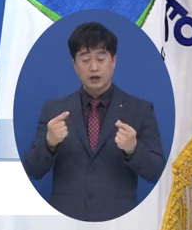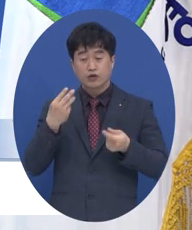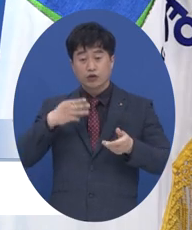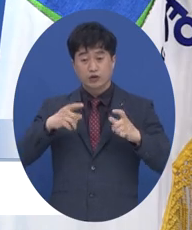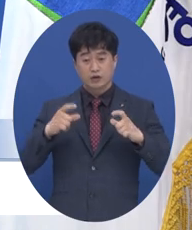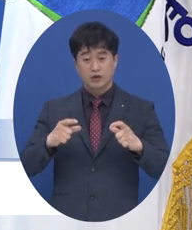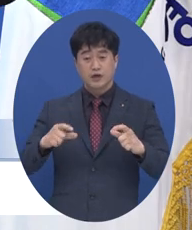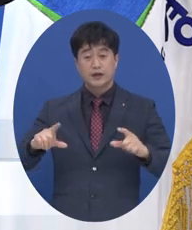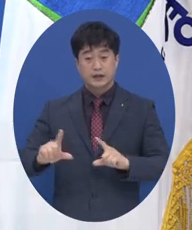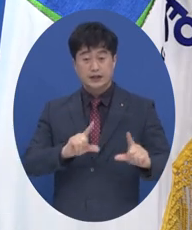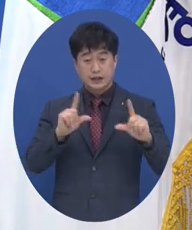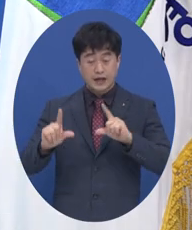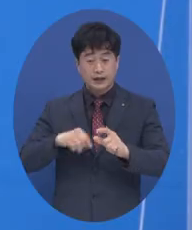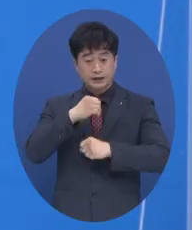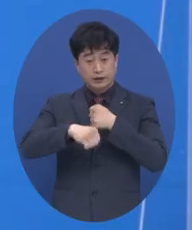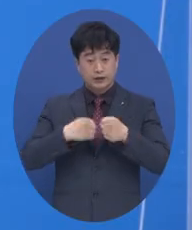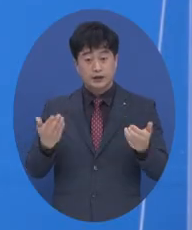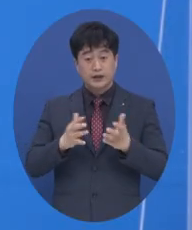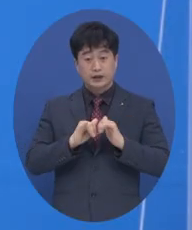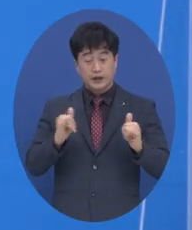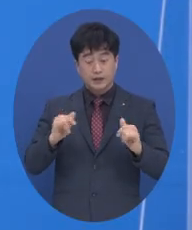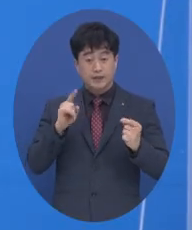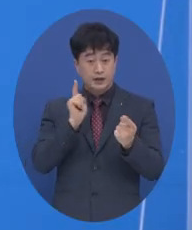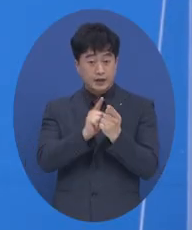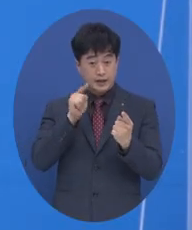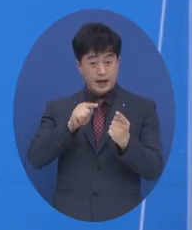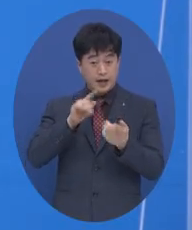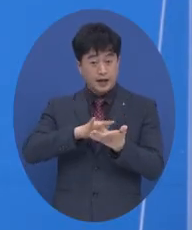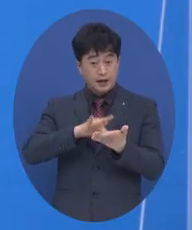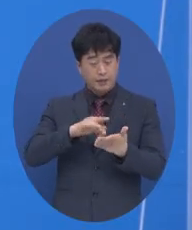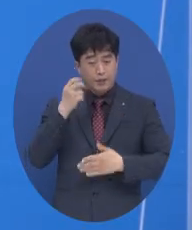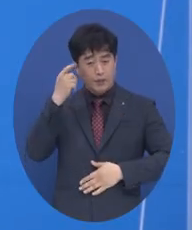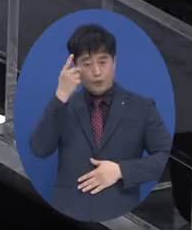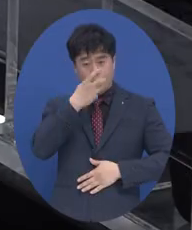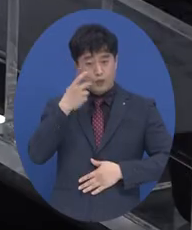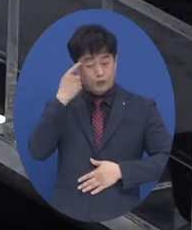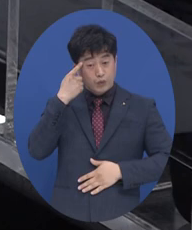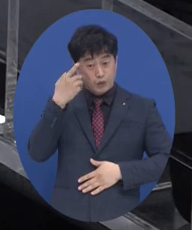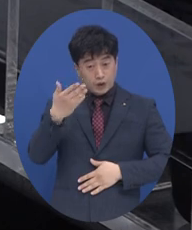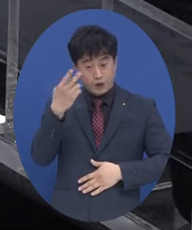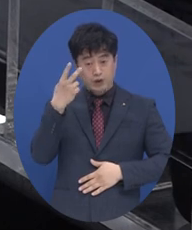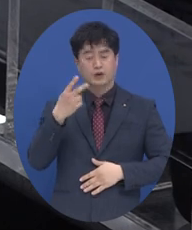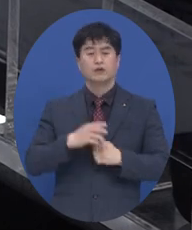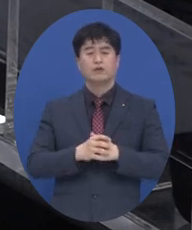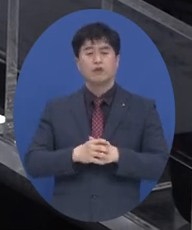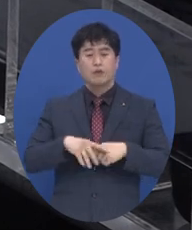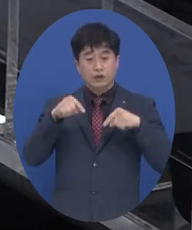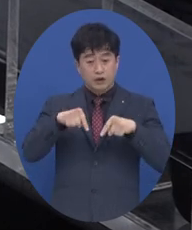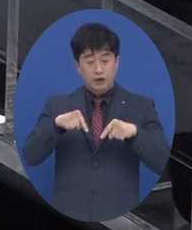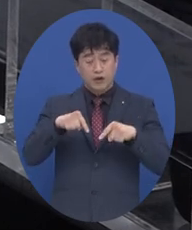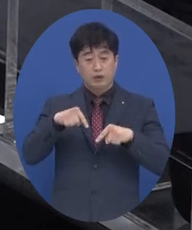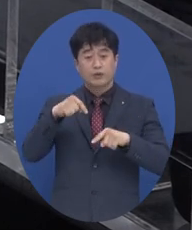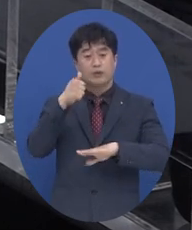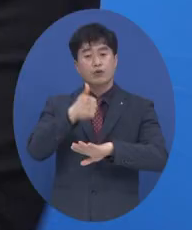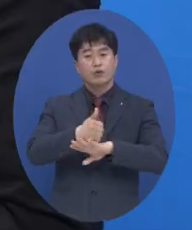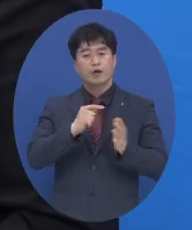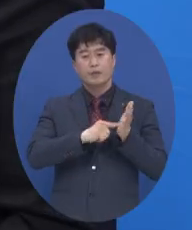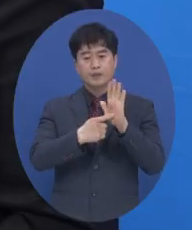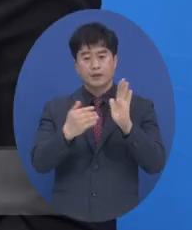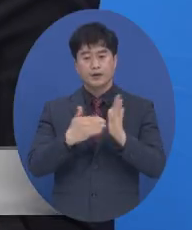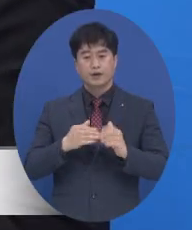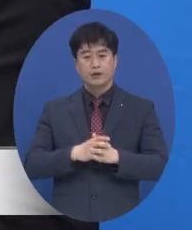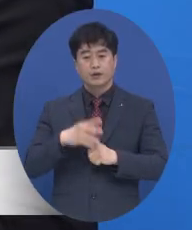프리랜서 들을 대상으로 모바일 설문조사와 심층 인터뷰를 통해 실시한 실태조사 결과를 발표했습니다